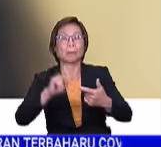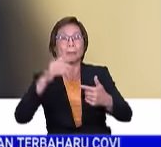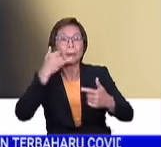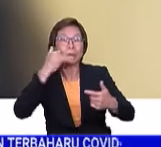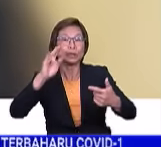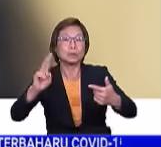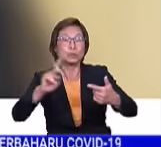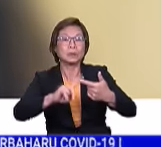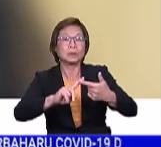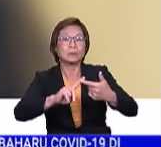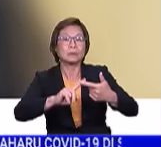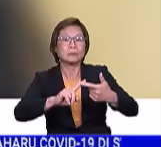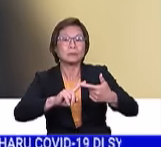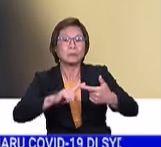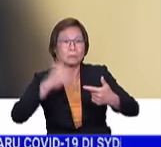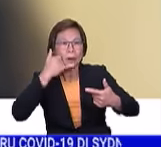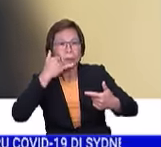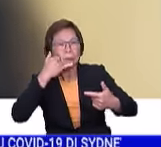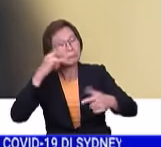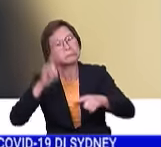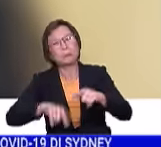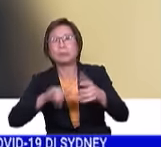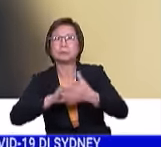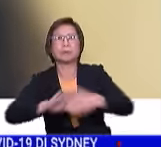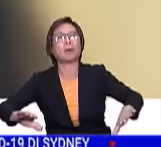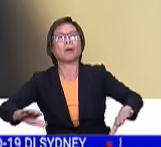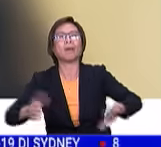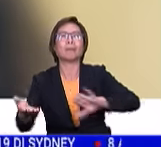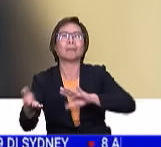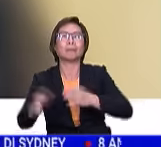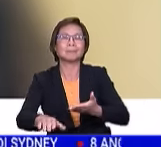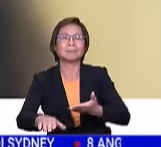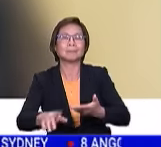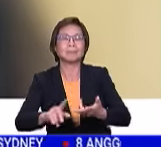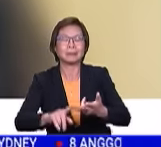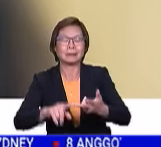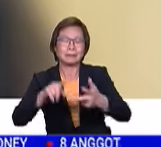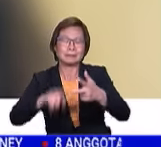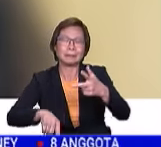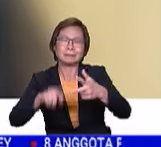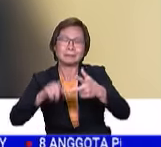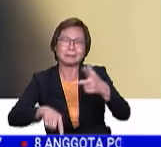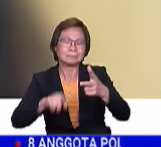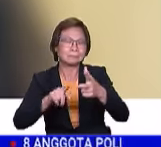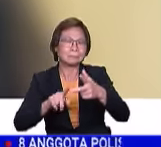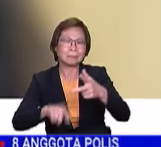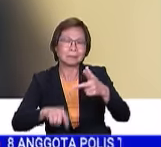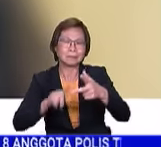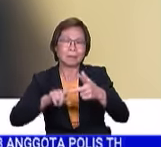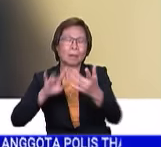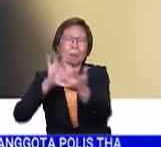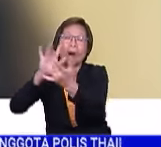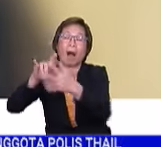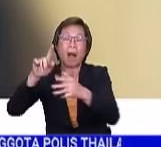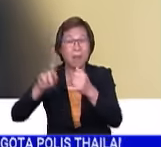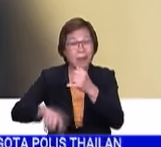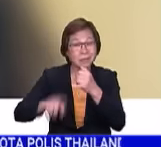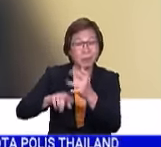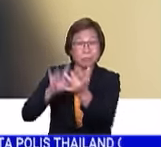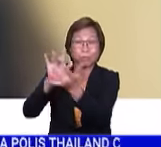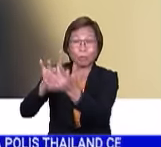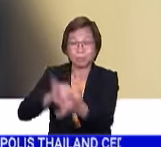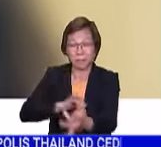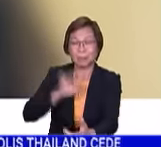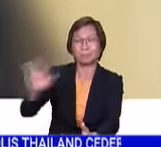yang dia tak dapat diselamatkan. Last kami berhubung dengan dia, saya